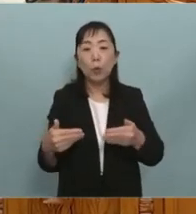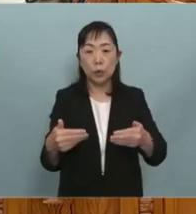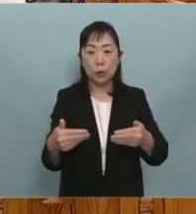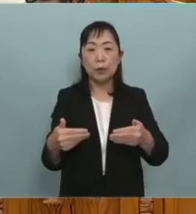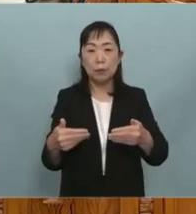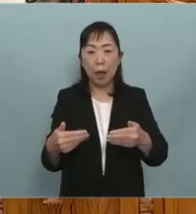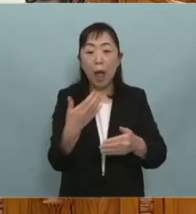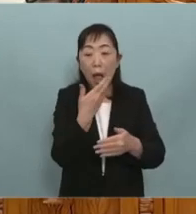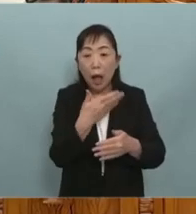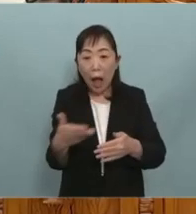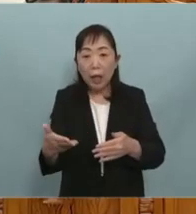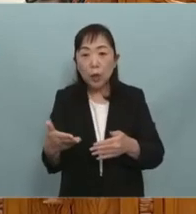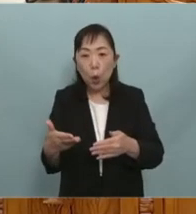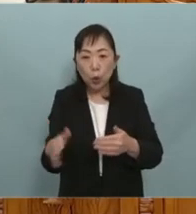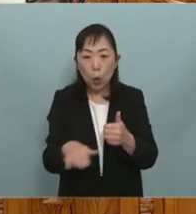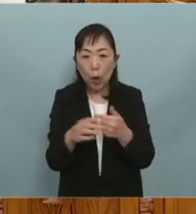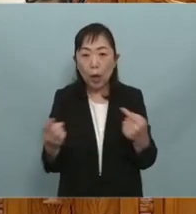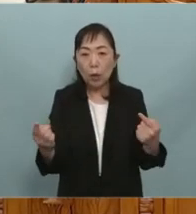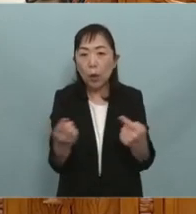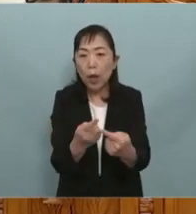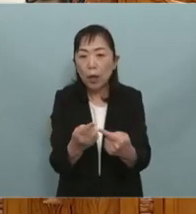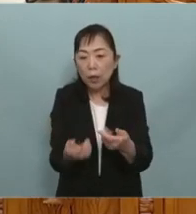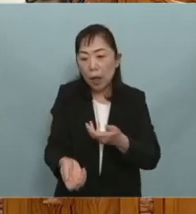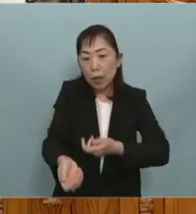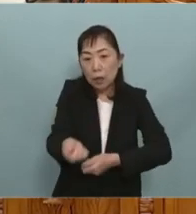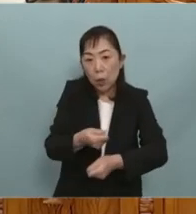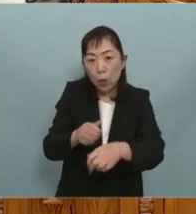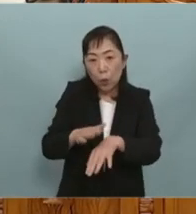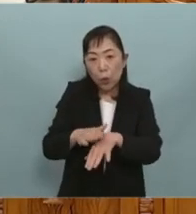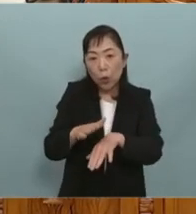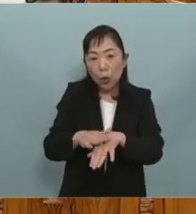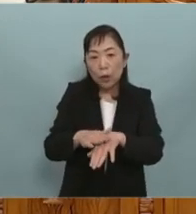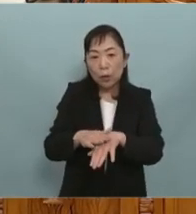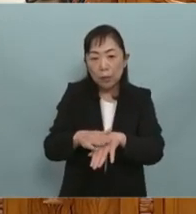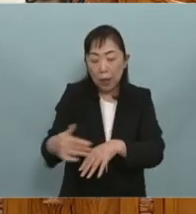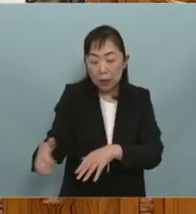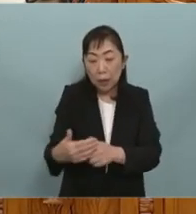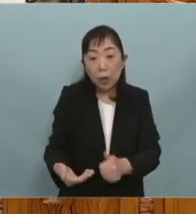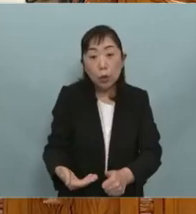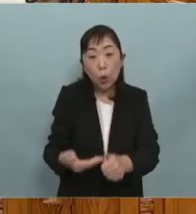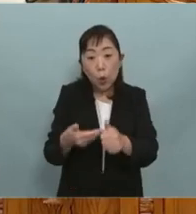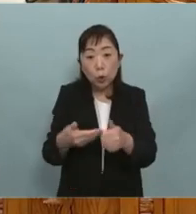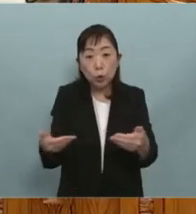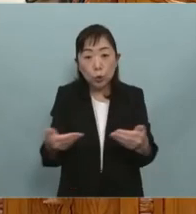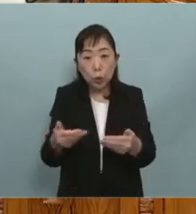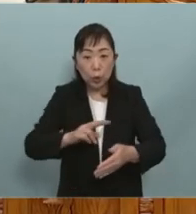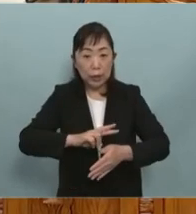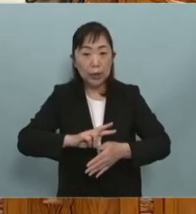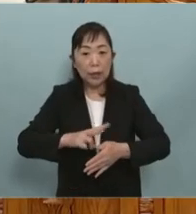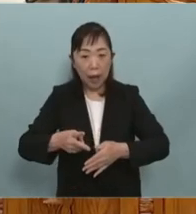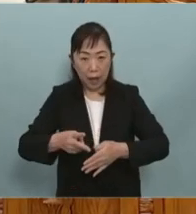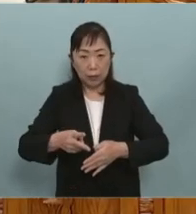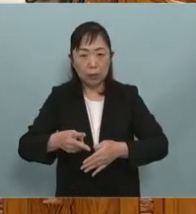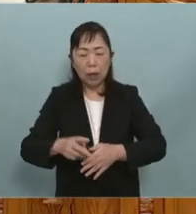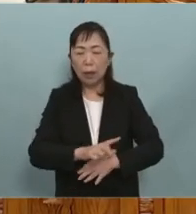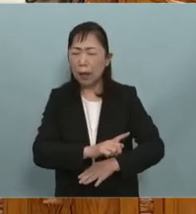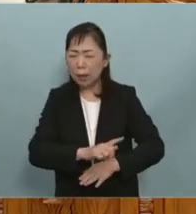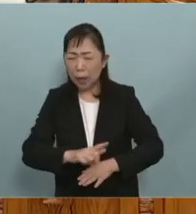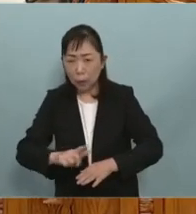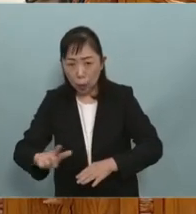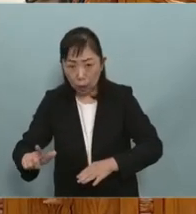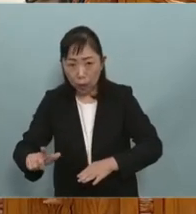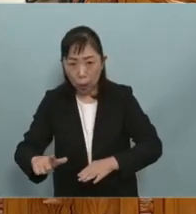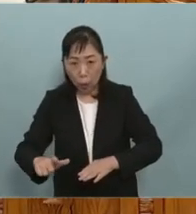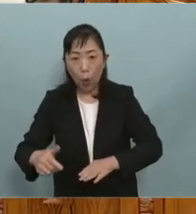環境の変化を踏まえた創業形態や養殖業への転換海業の全国展開など